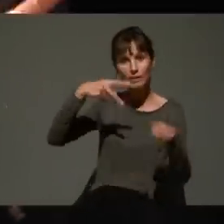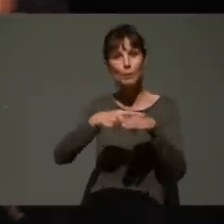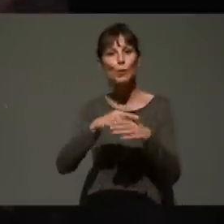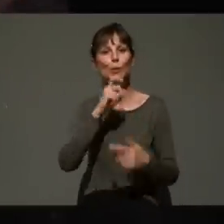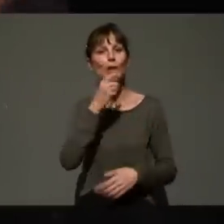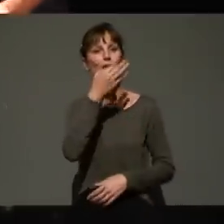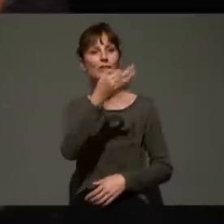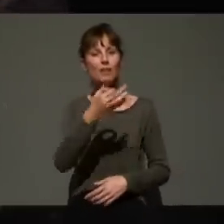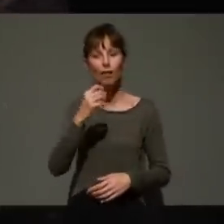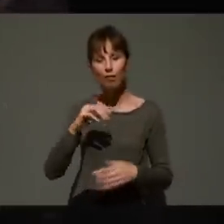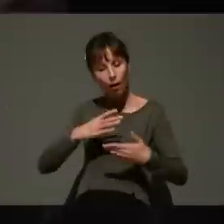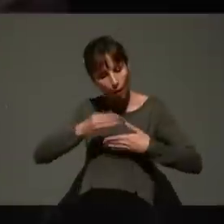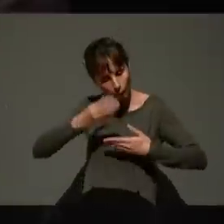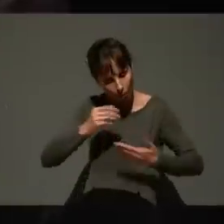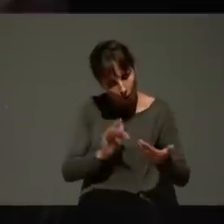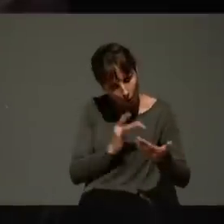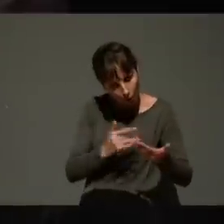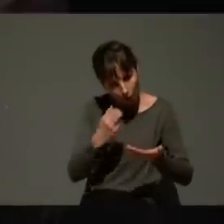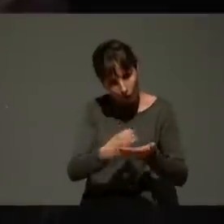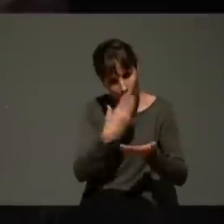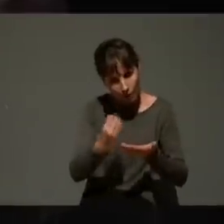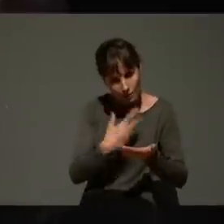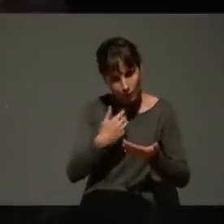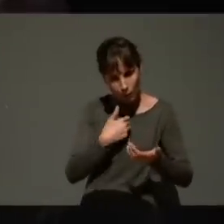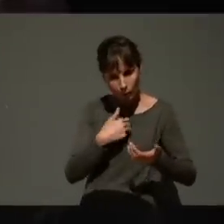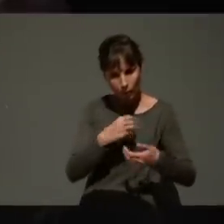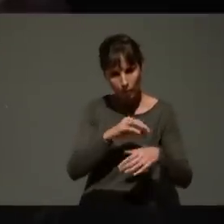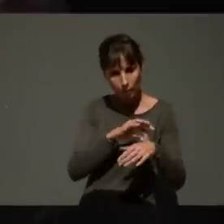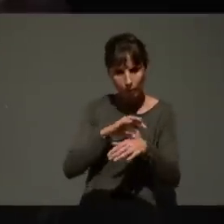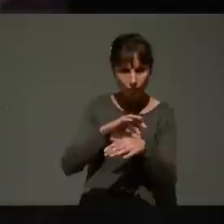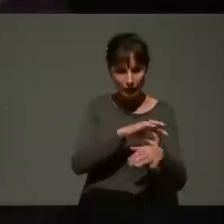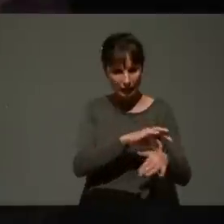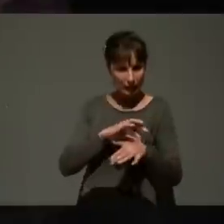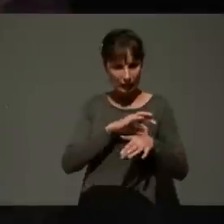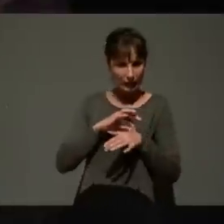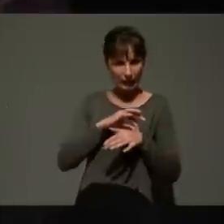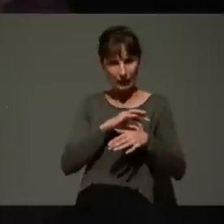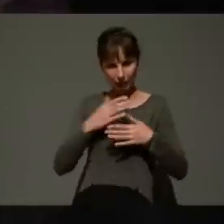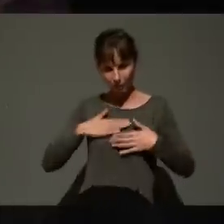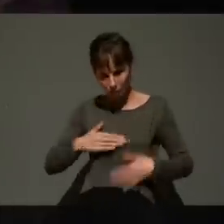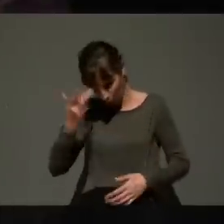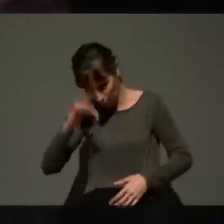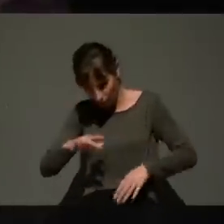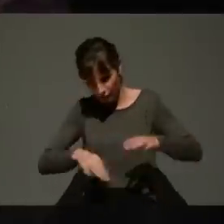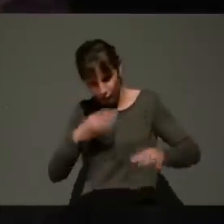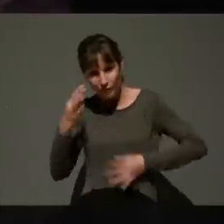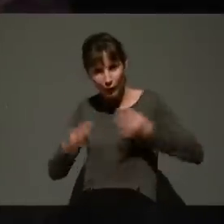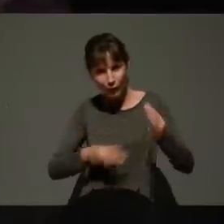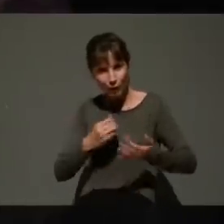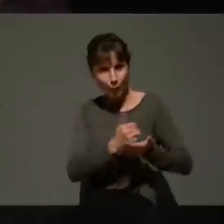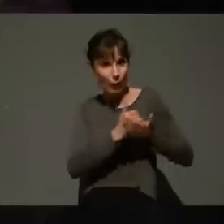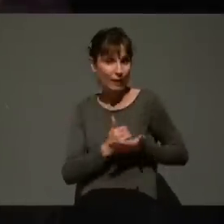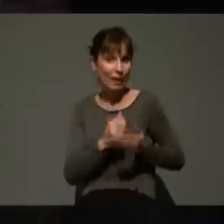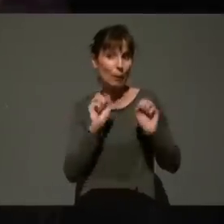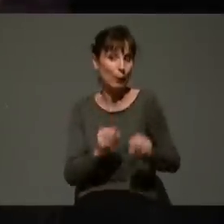tout à l'heure de connaître son corps et autres, d'avoir des informations que les gens ne ressentent pas. Donc dans ce sens-là, moi, ça me paraît très